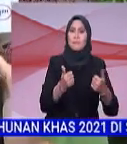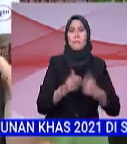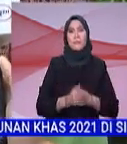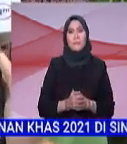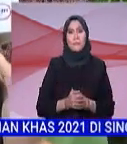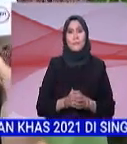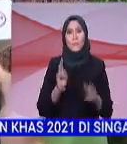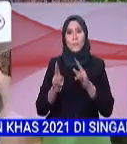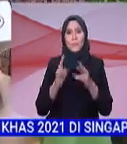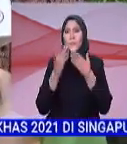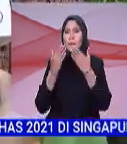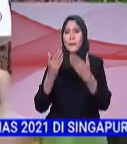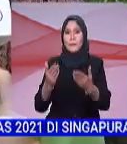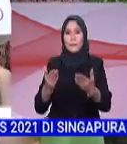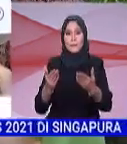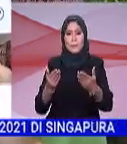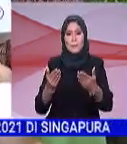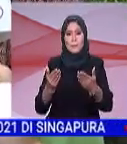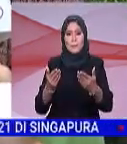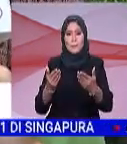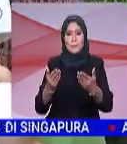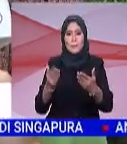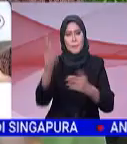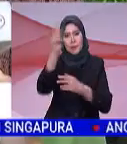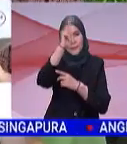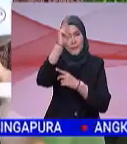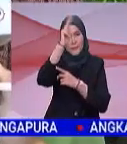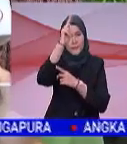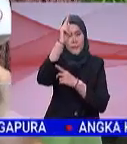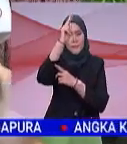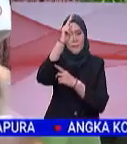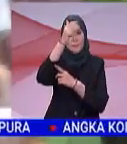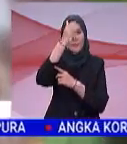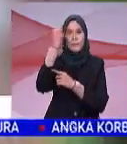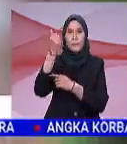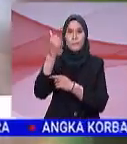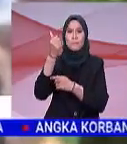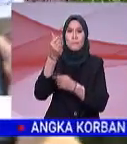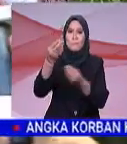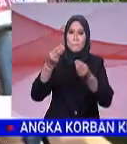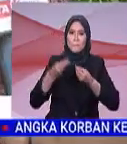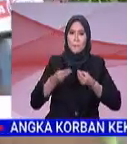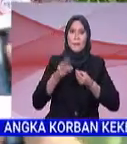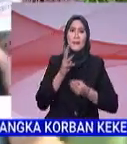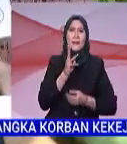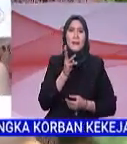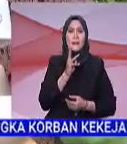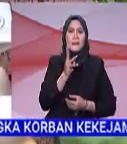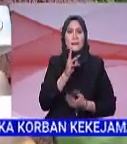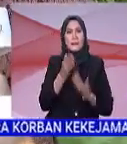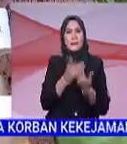Terima kasih apa kerajaan semoga kayak